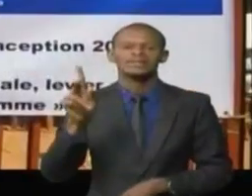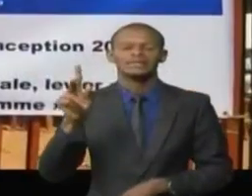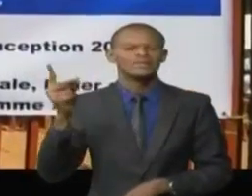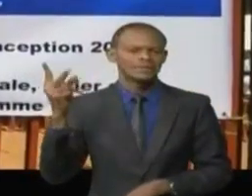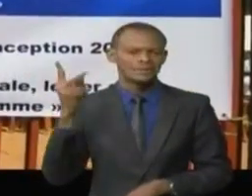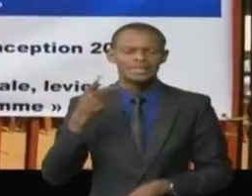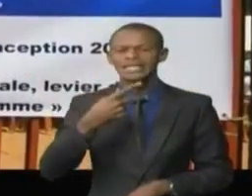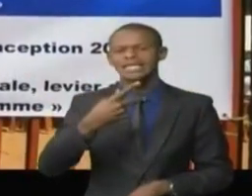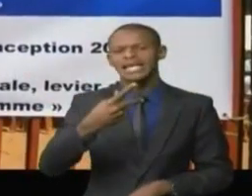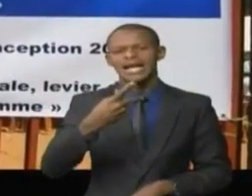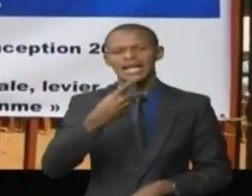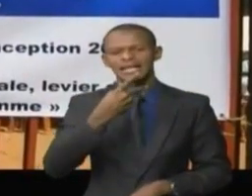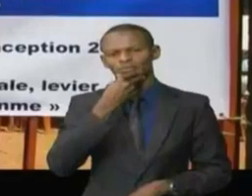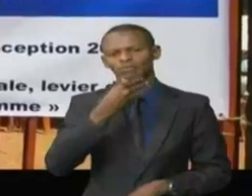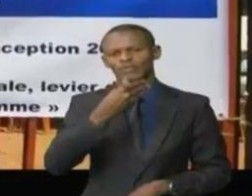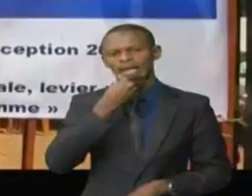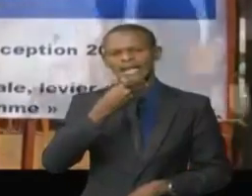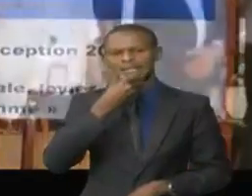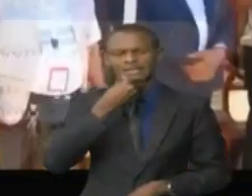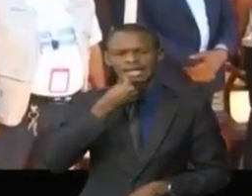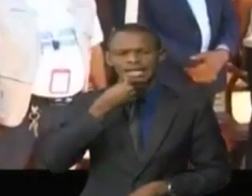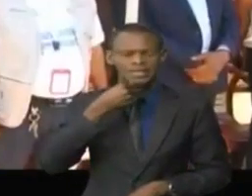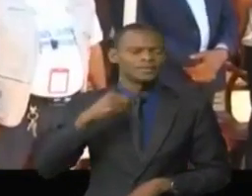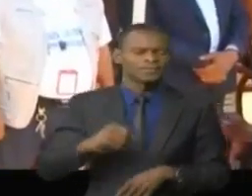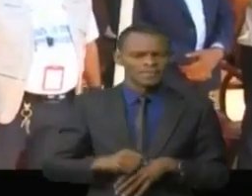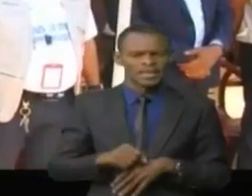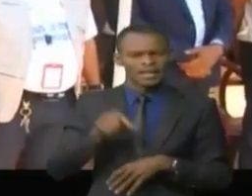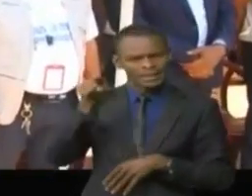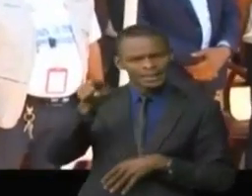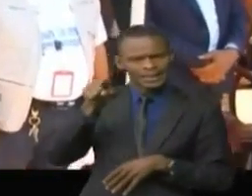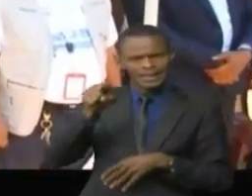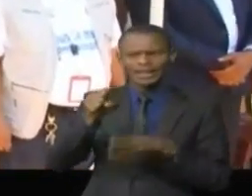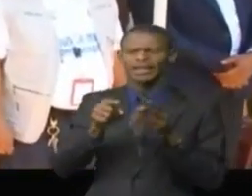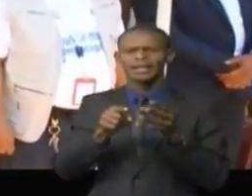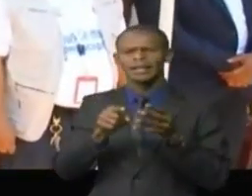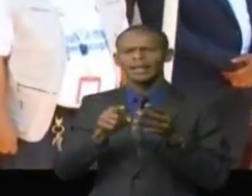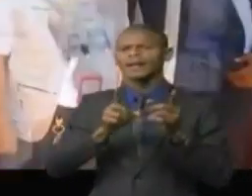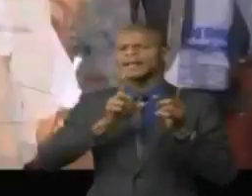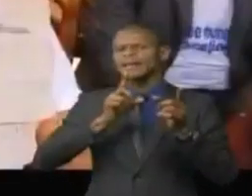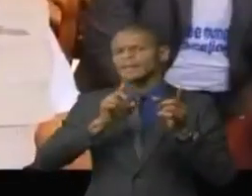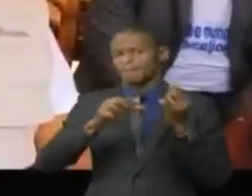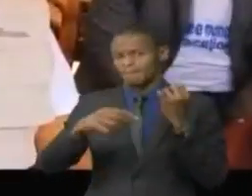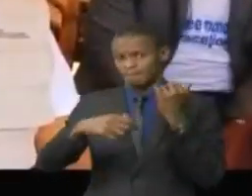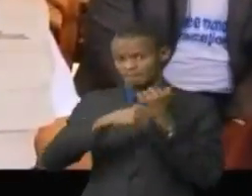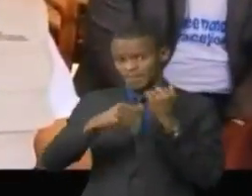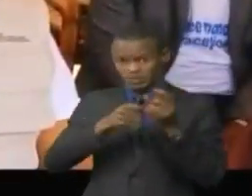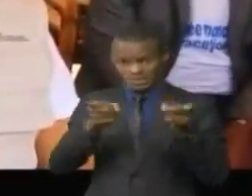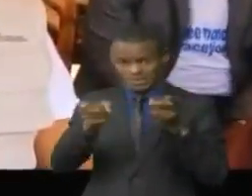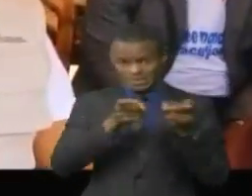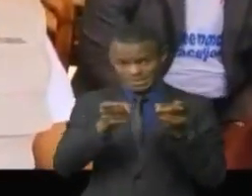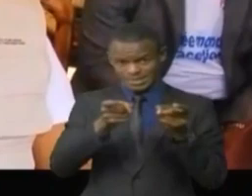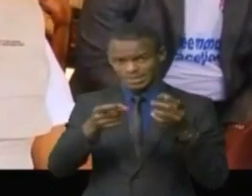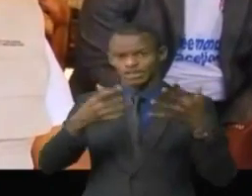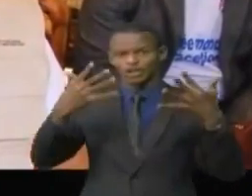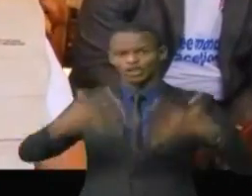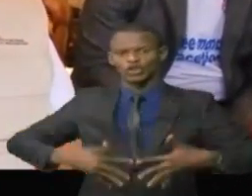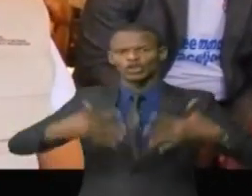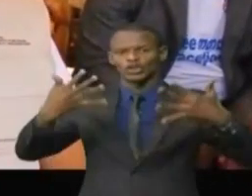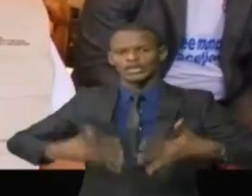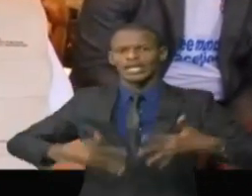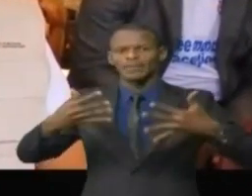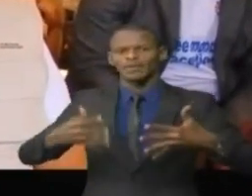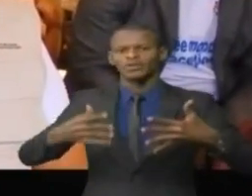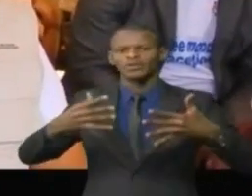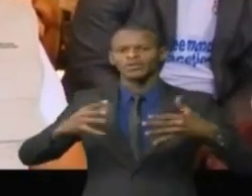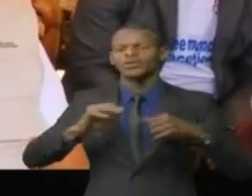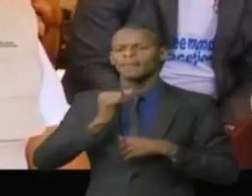familiale, les vies de l'épanouissement de la femme. Cette cérémonie riche en couleurs a été présidée par Mme Denise Moulouka Mohandi,